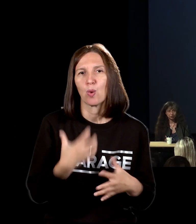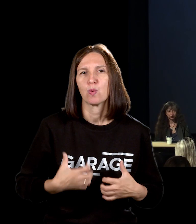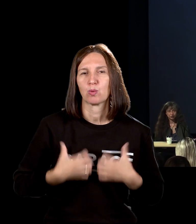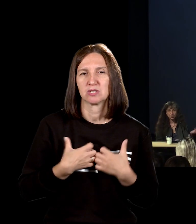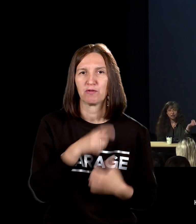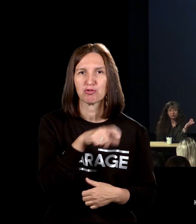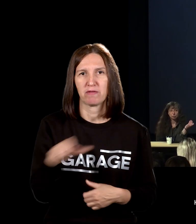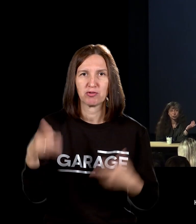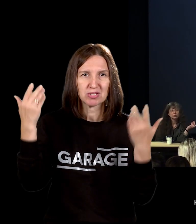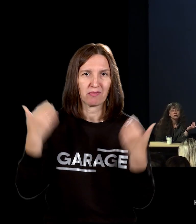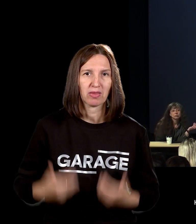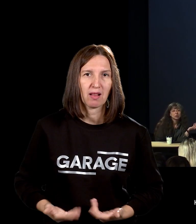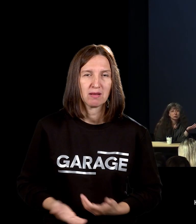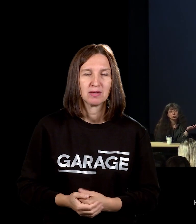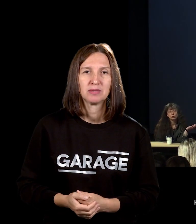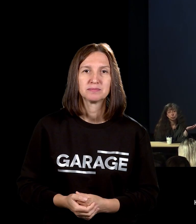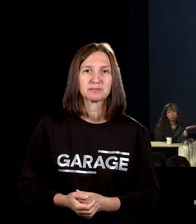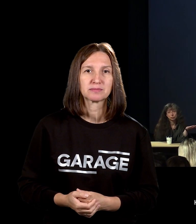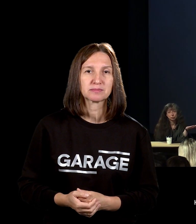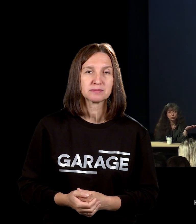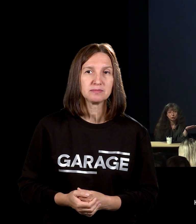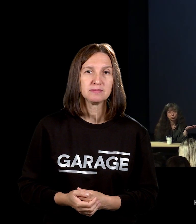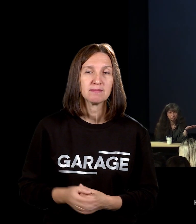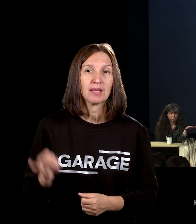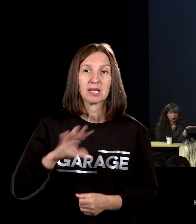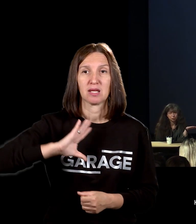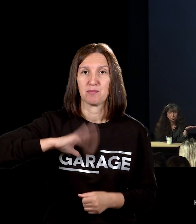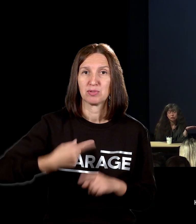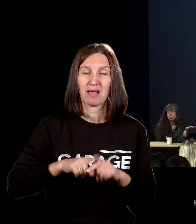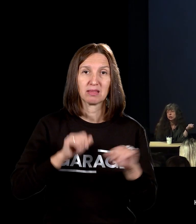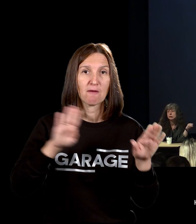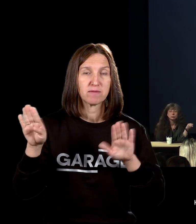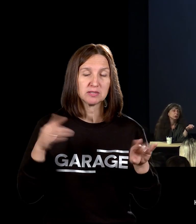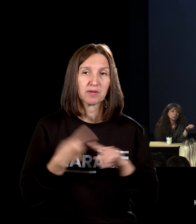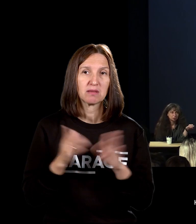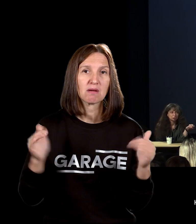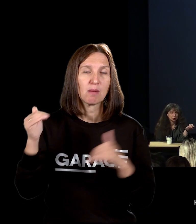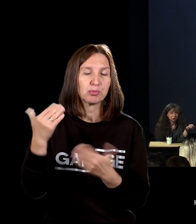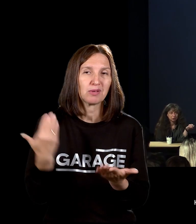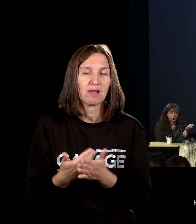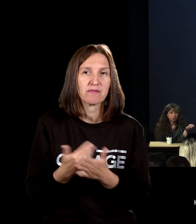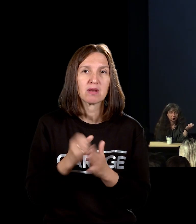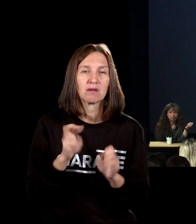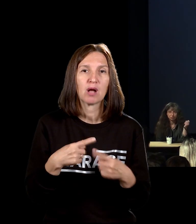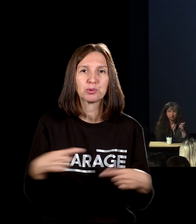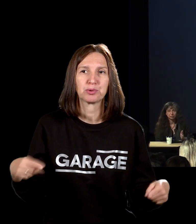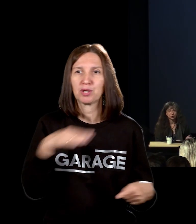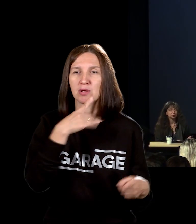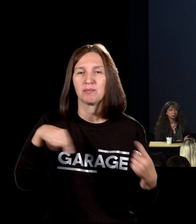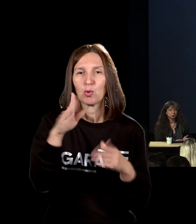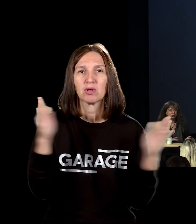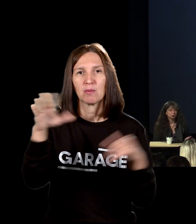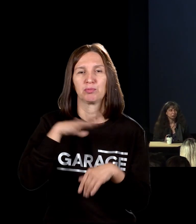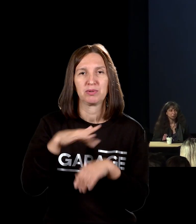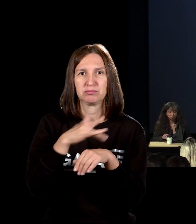человеческого существа. И после выставки эта работа, судя по всему, как и многие другие работы Дикса, была уничтожена. И, во